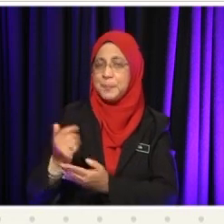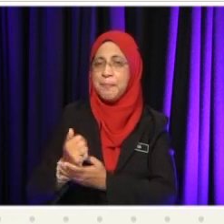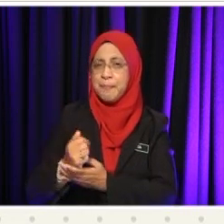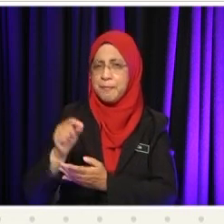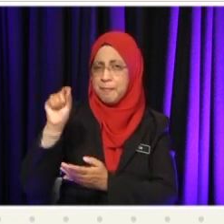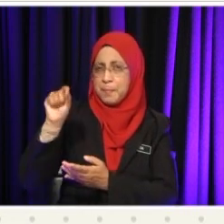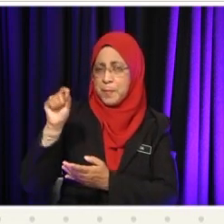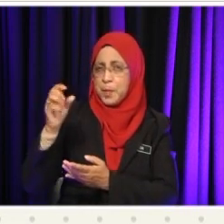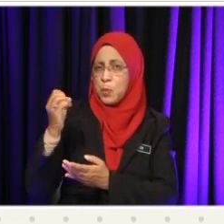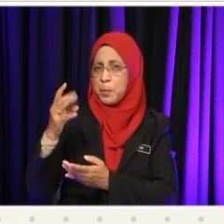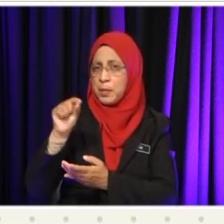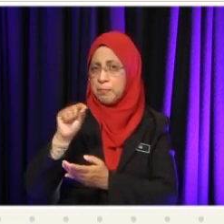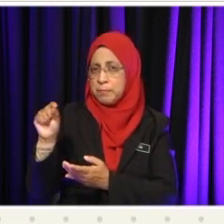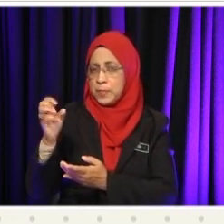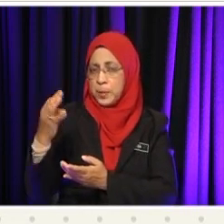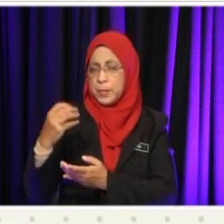kedudukannya